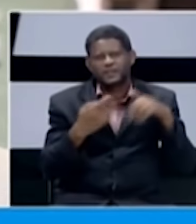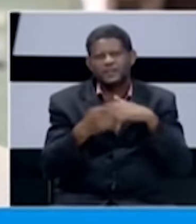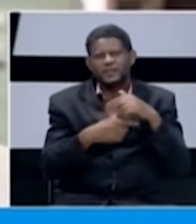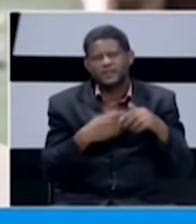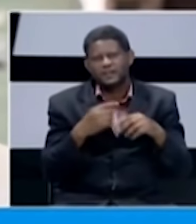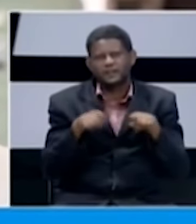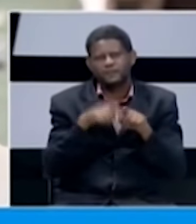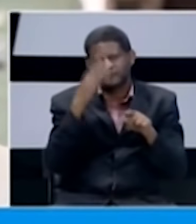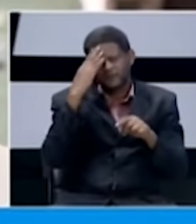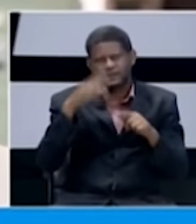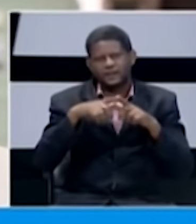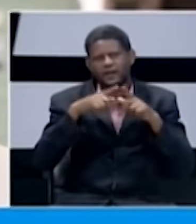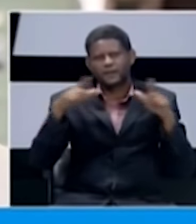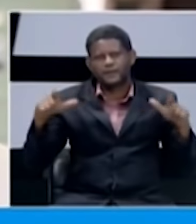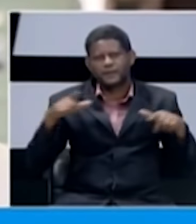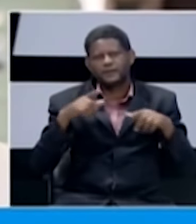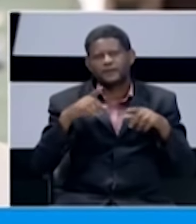تگرای